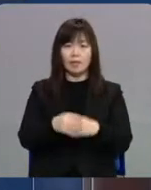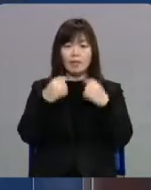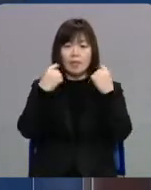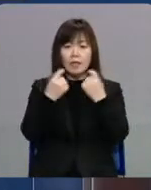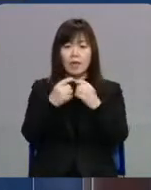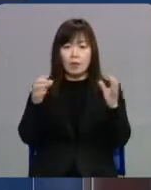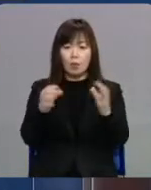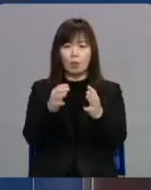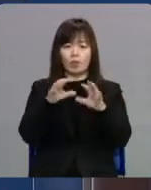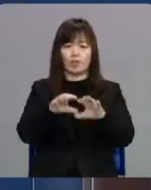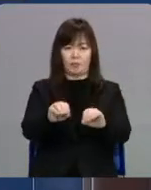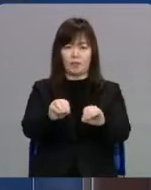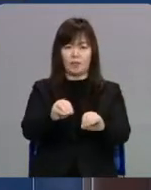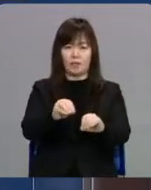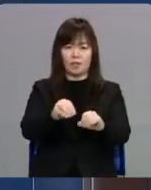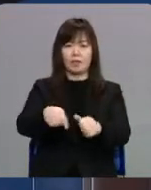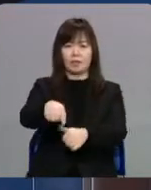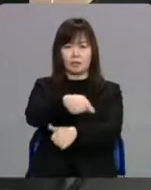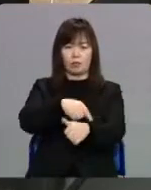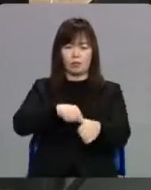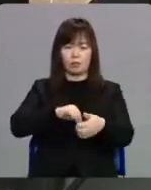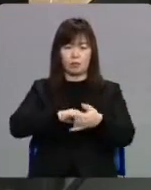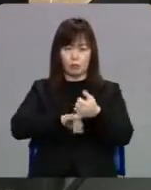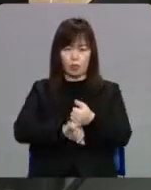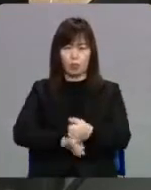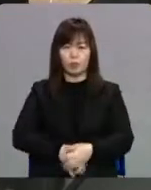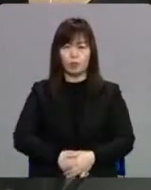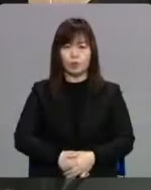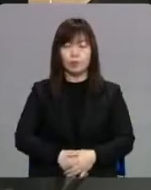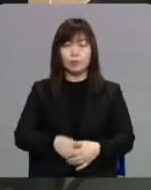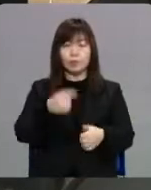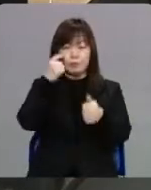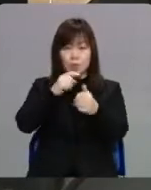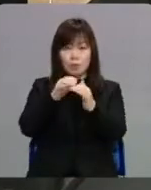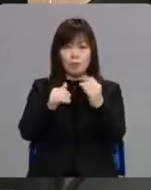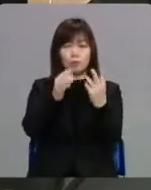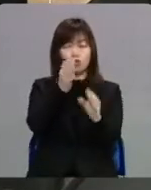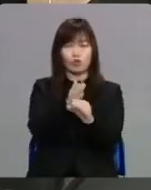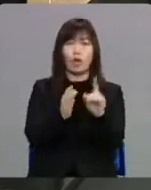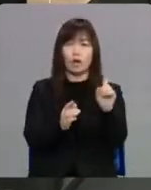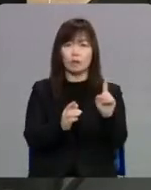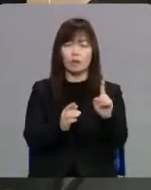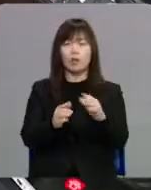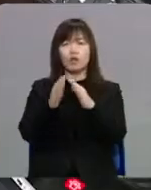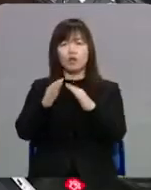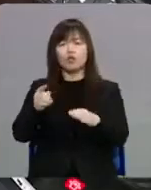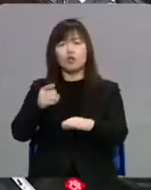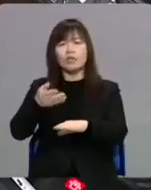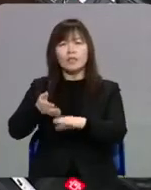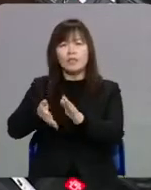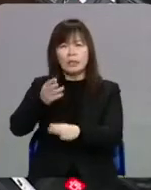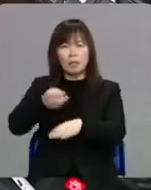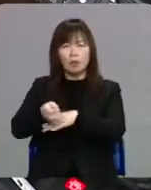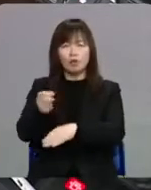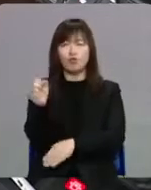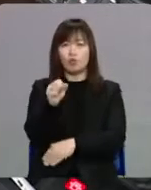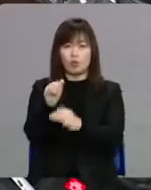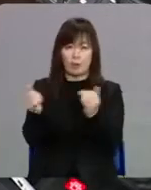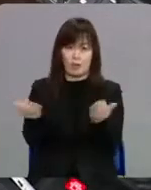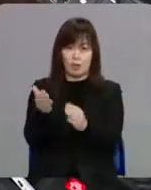금지가 돼야 되는 상황이었기 때문에. 확진자 가운데 한 명은 전주의 한 시외버스 기사로 일하고